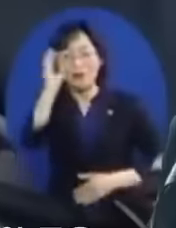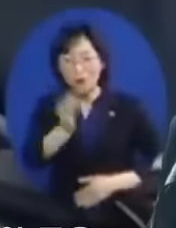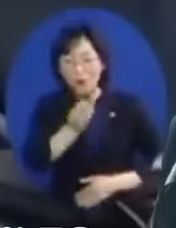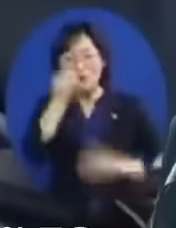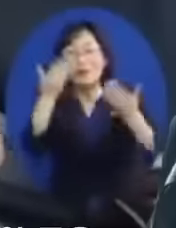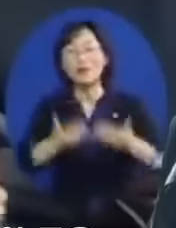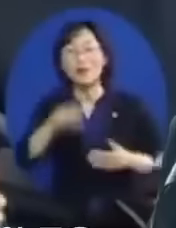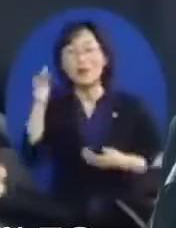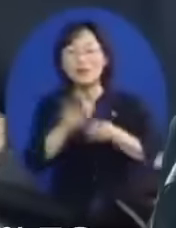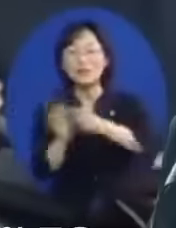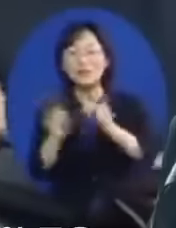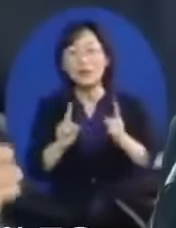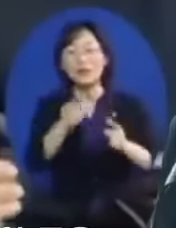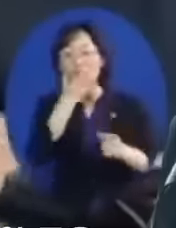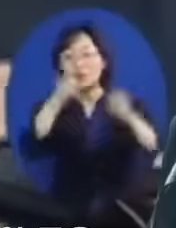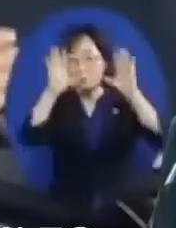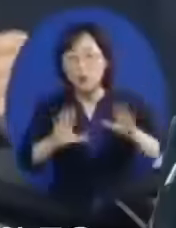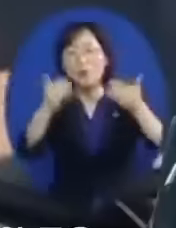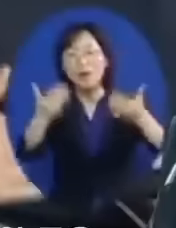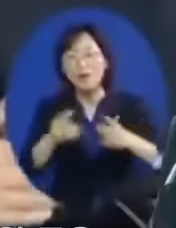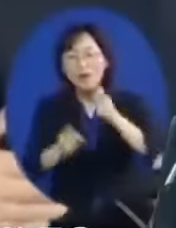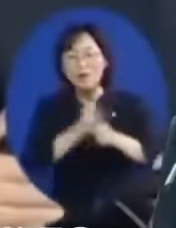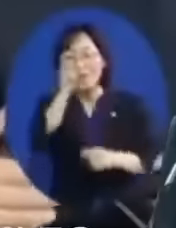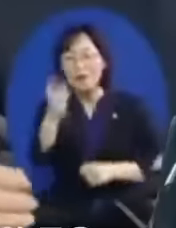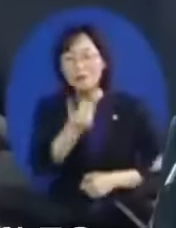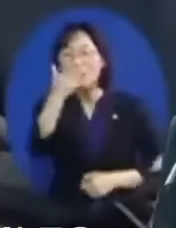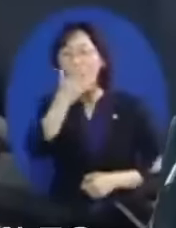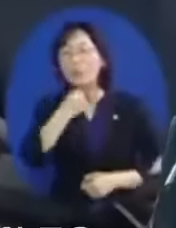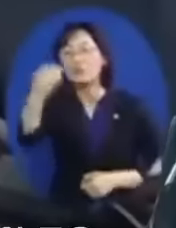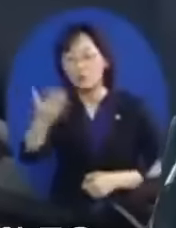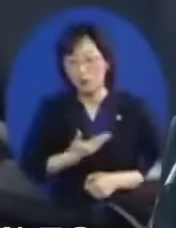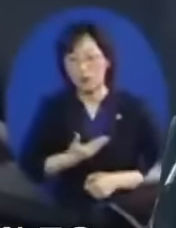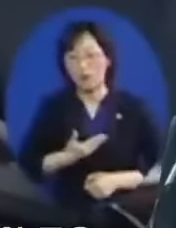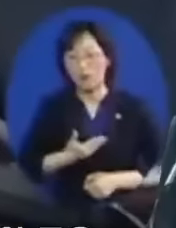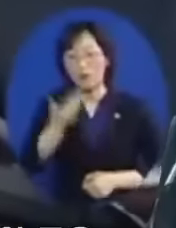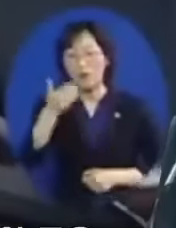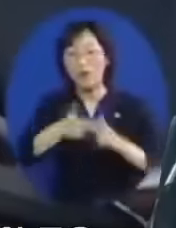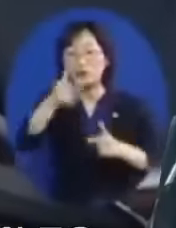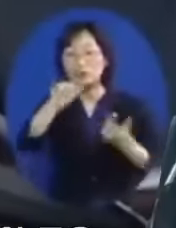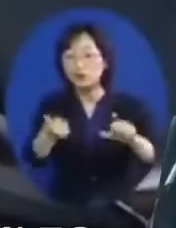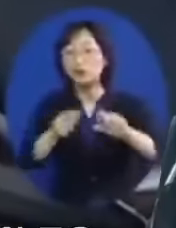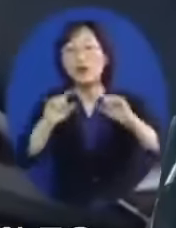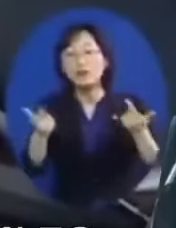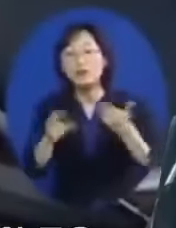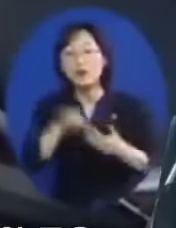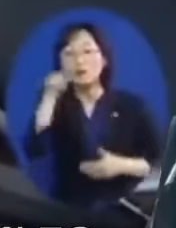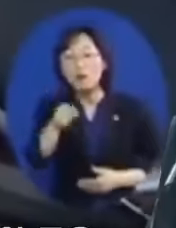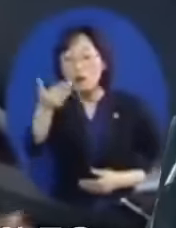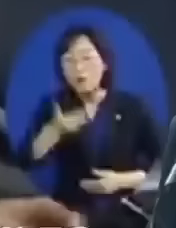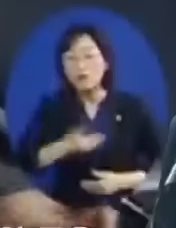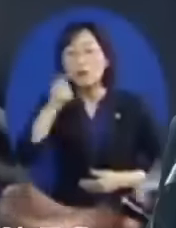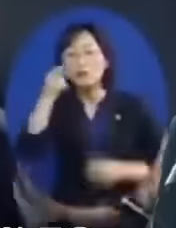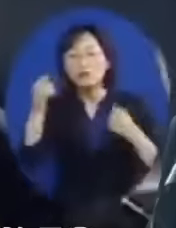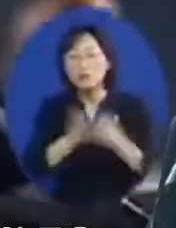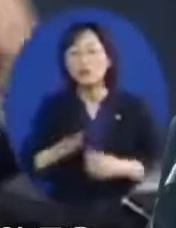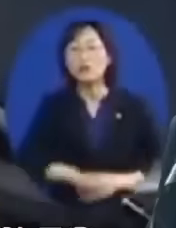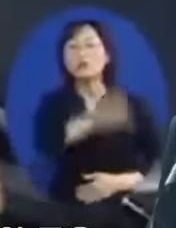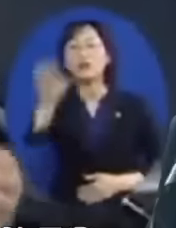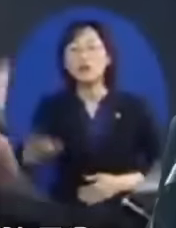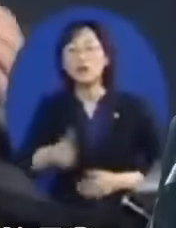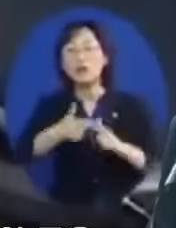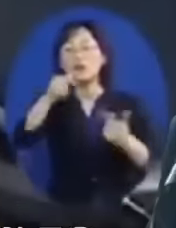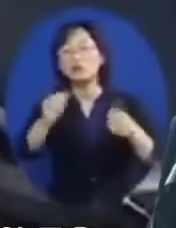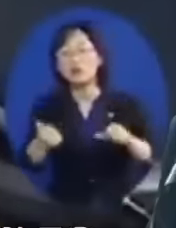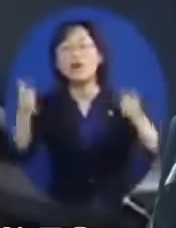얻고 치료를 받고 축복을 받고 영생복락을 얻는 것이지 예수님의 죽음 아니고는 그것을 얻지 못하므로 우리는 예수의